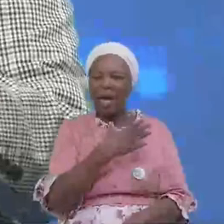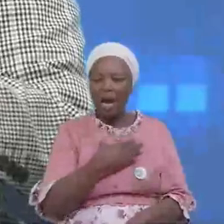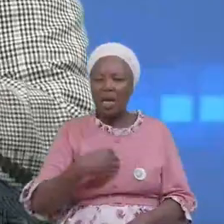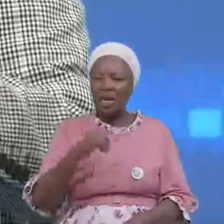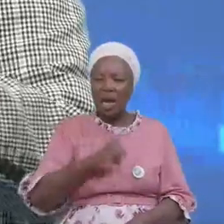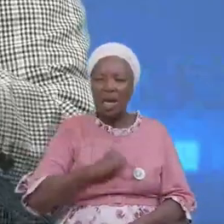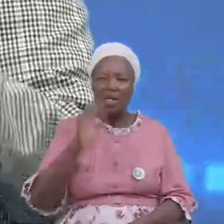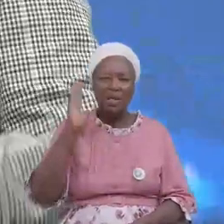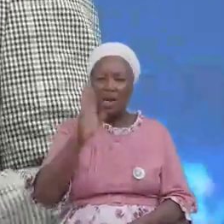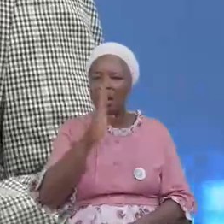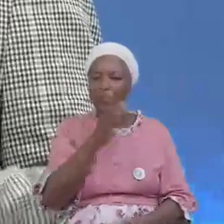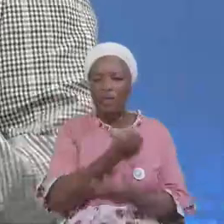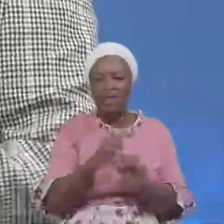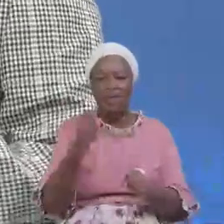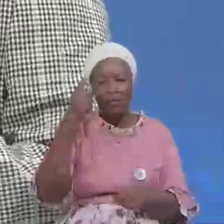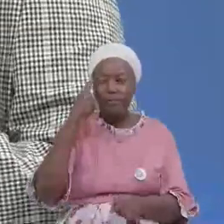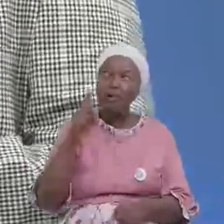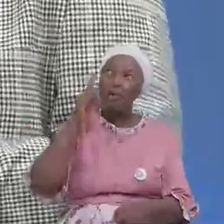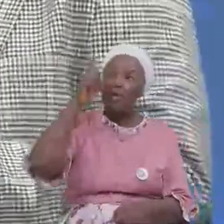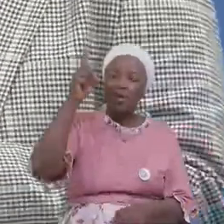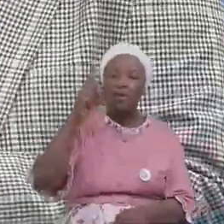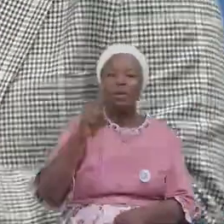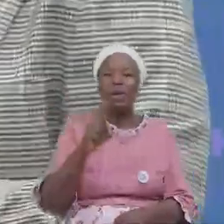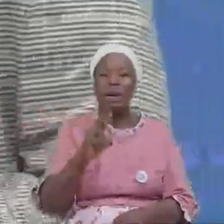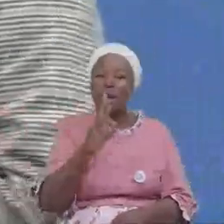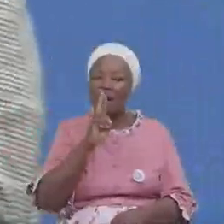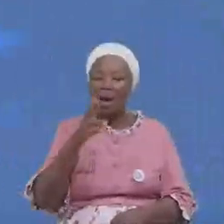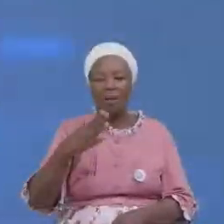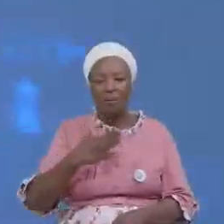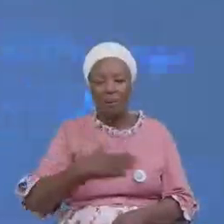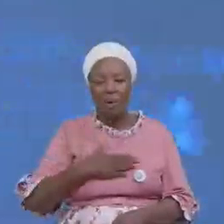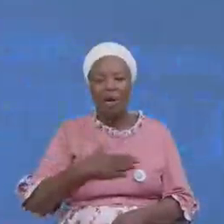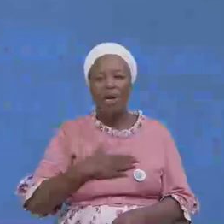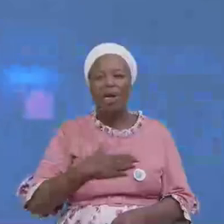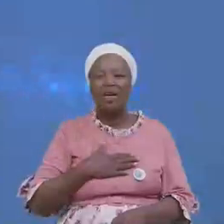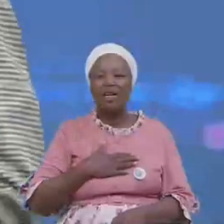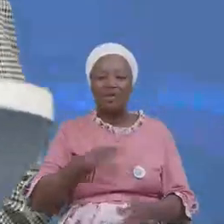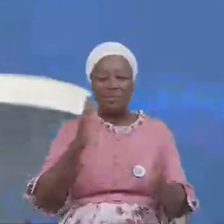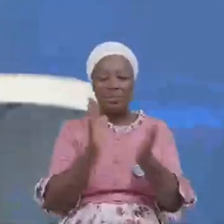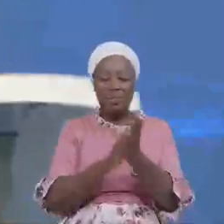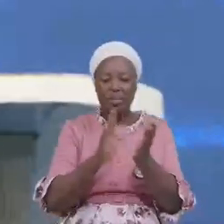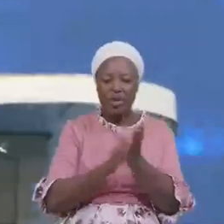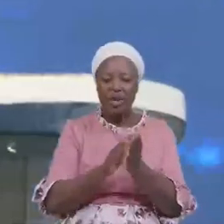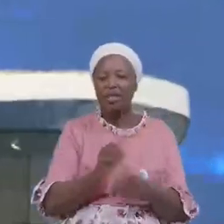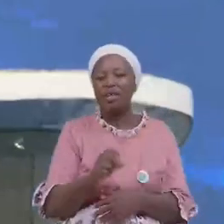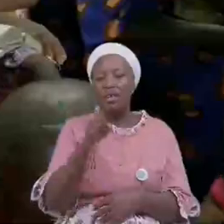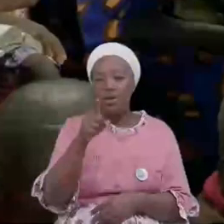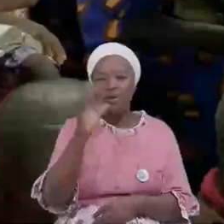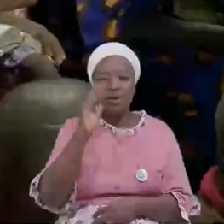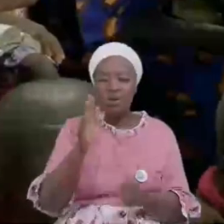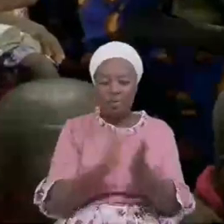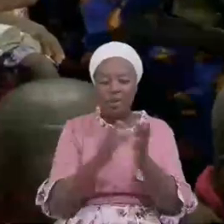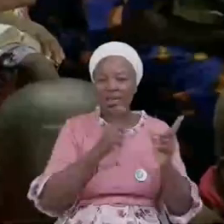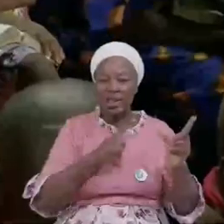sauvé, car tu es ma gloire. Tu vas louer le Seigneur ce soir